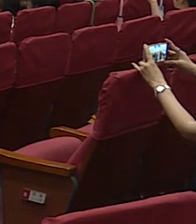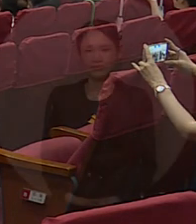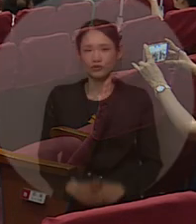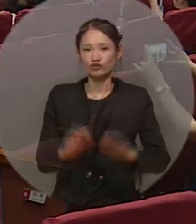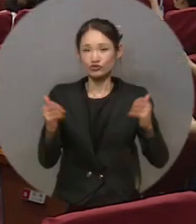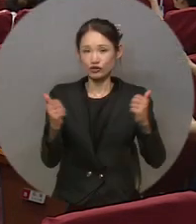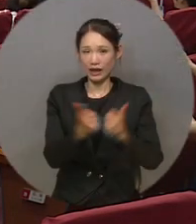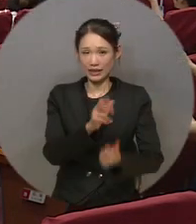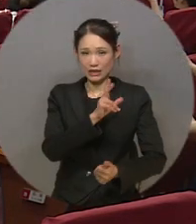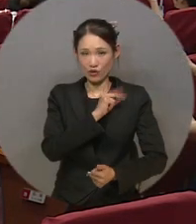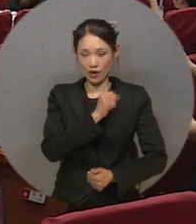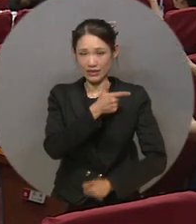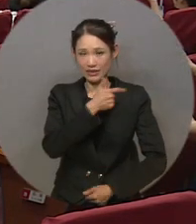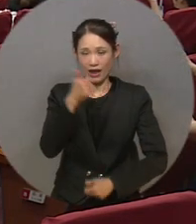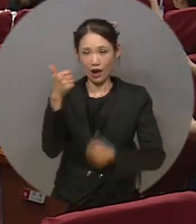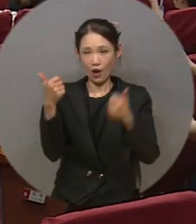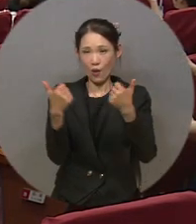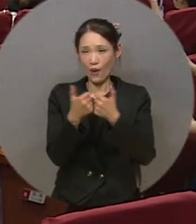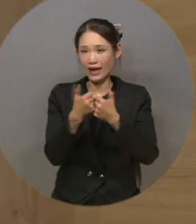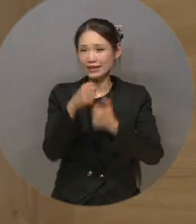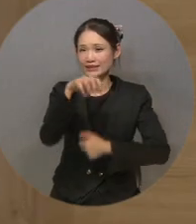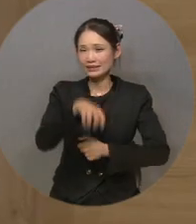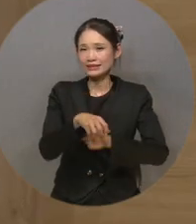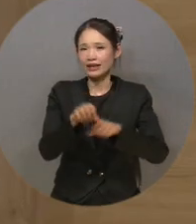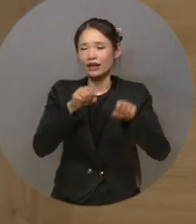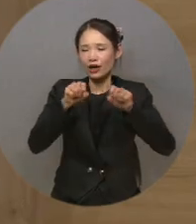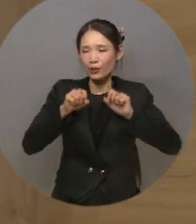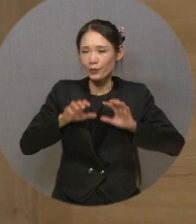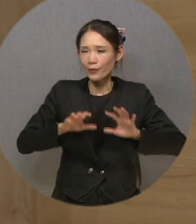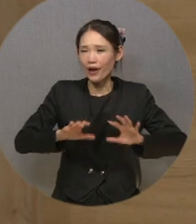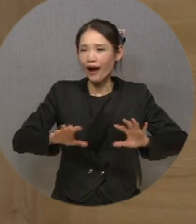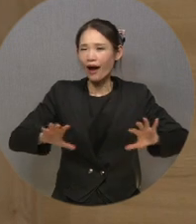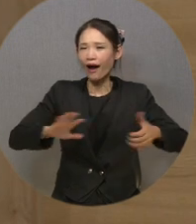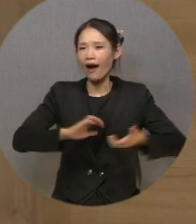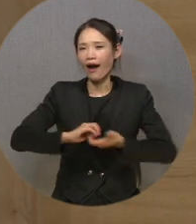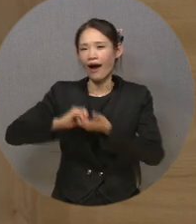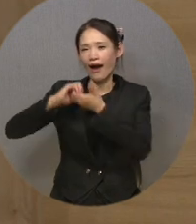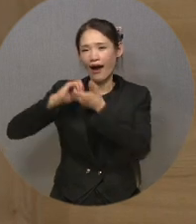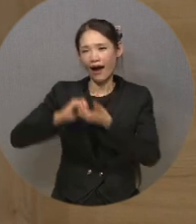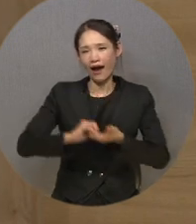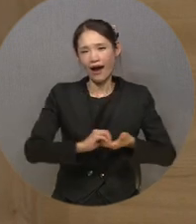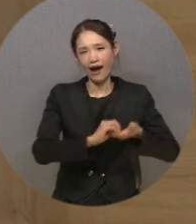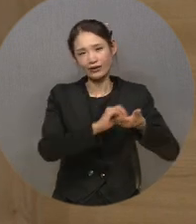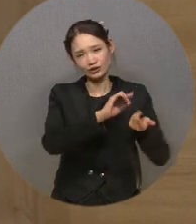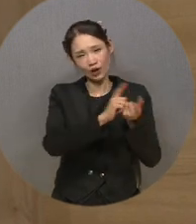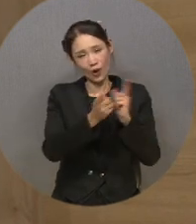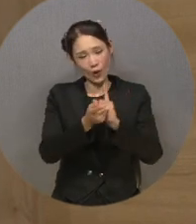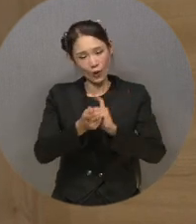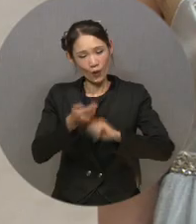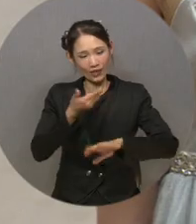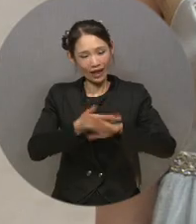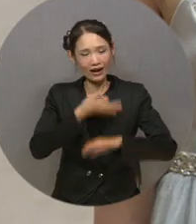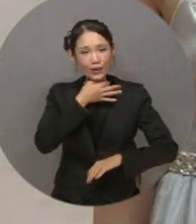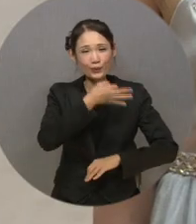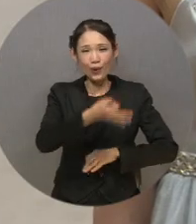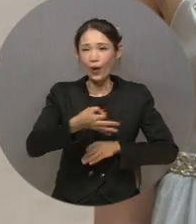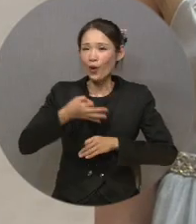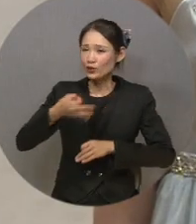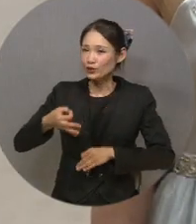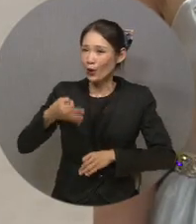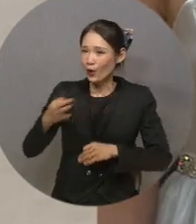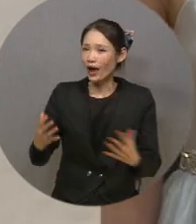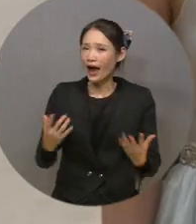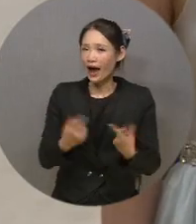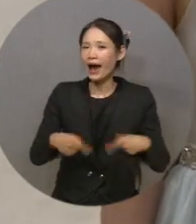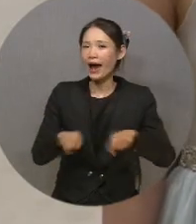국회의원 회관 대회의실에 울려 퍼지는 아름다운 하모니. 서로 다른 목소리가 하나의 화음으로 만나